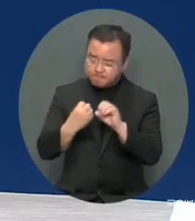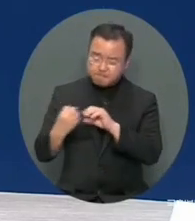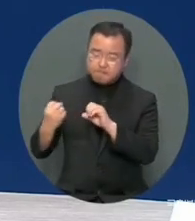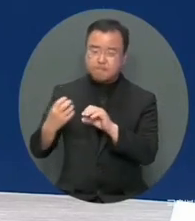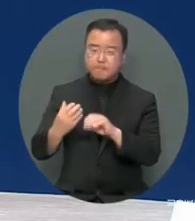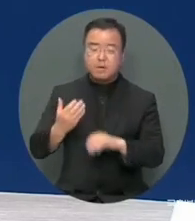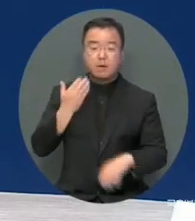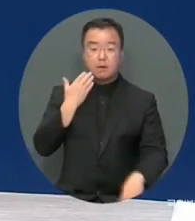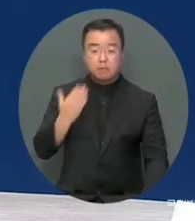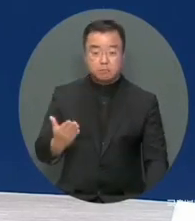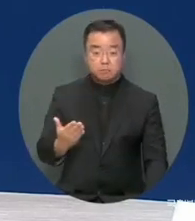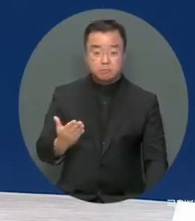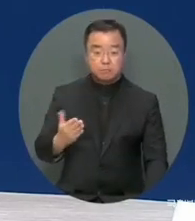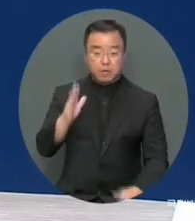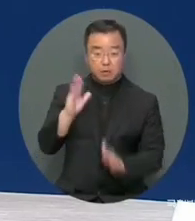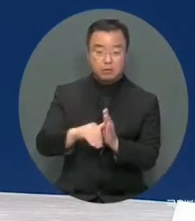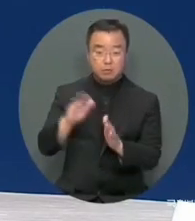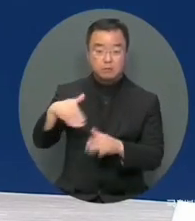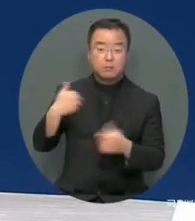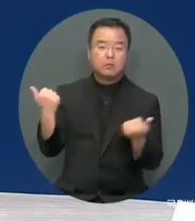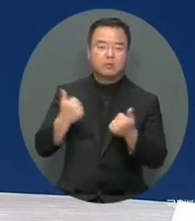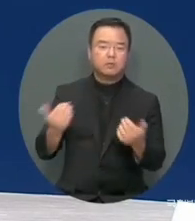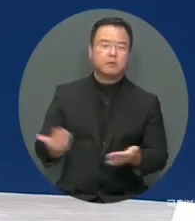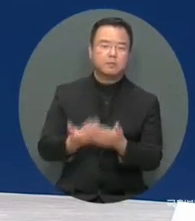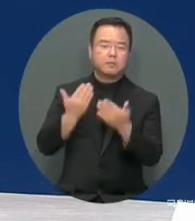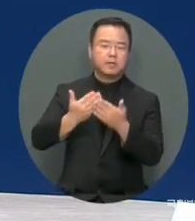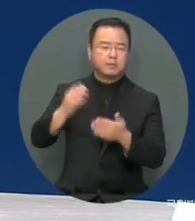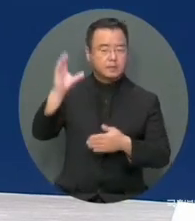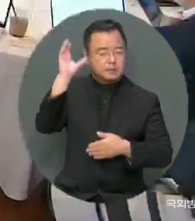때문에 그러면 협상이 더 촉진될 수 있으리라고 생각합니다.